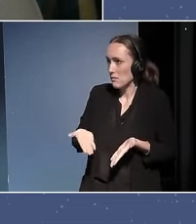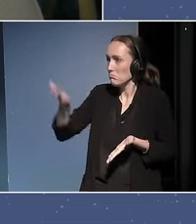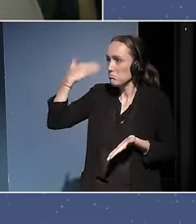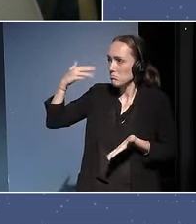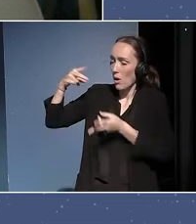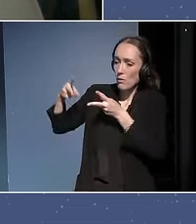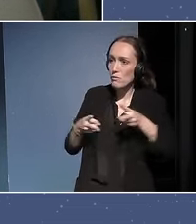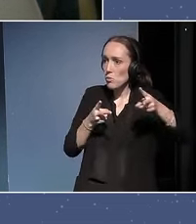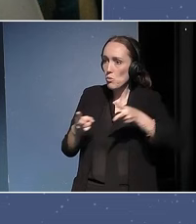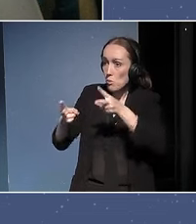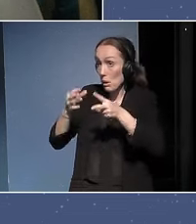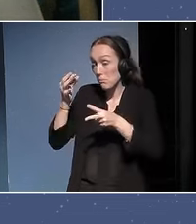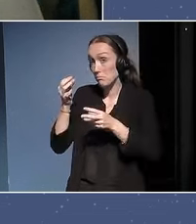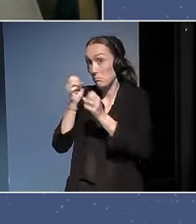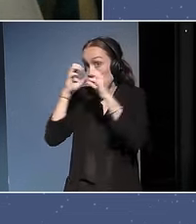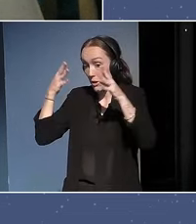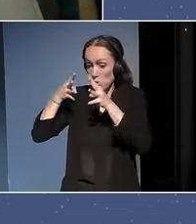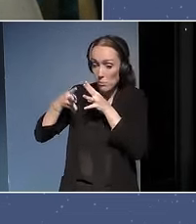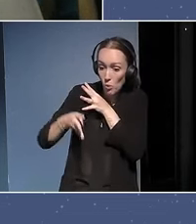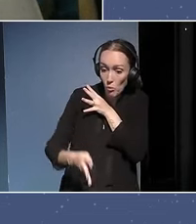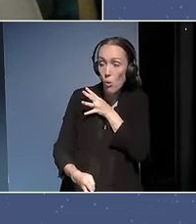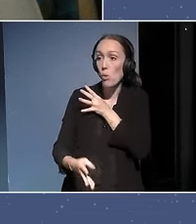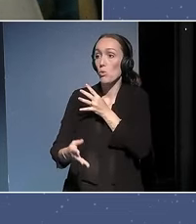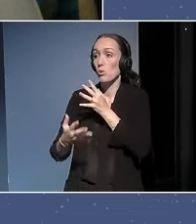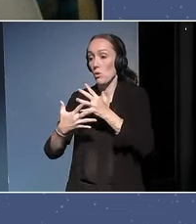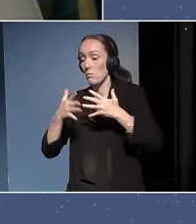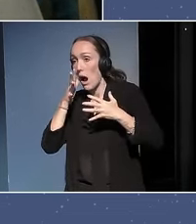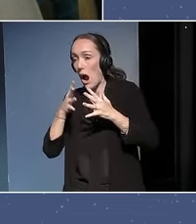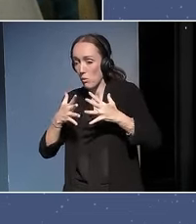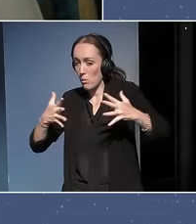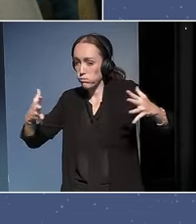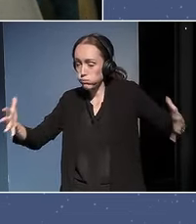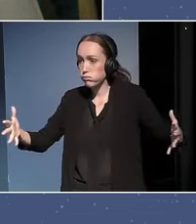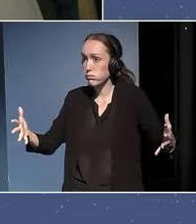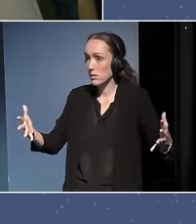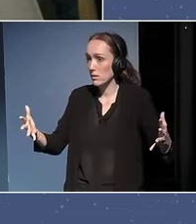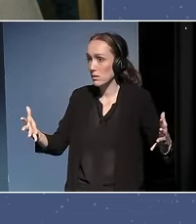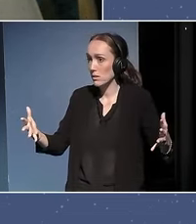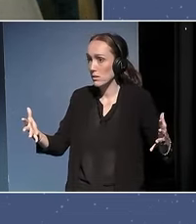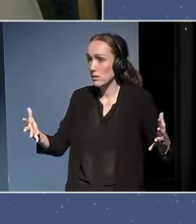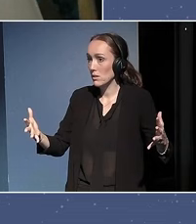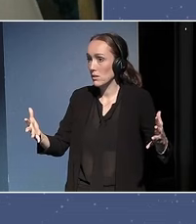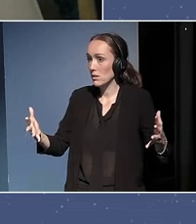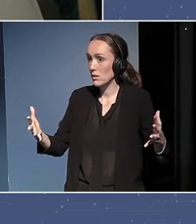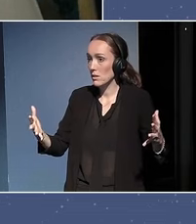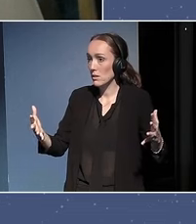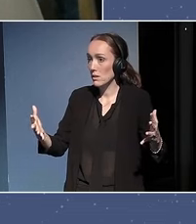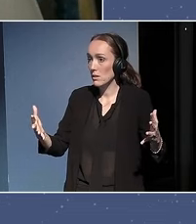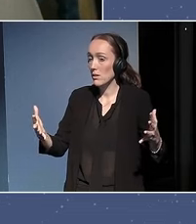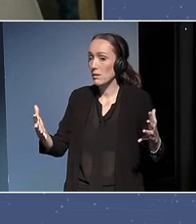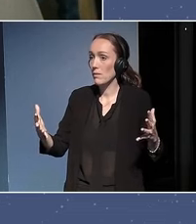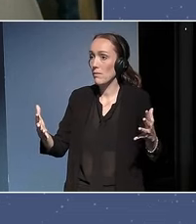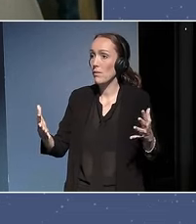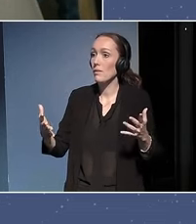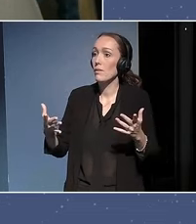immagino fossero molto profondi C una bella portata d'acqua Volevo sapere se appunto c'era solo l'atlante